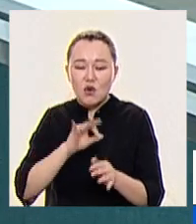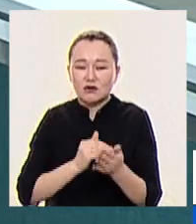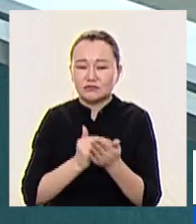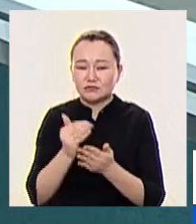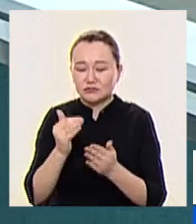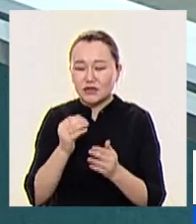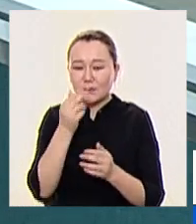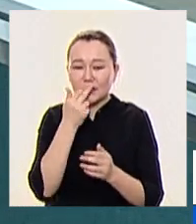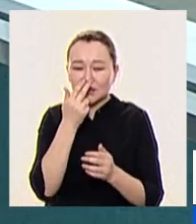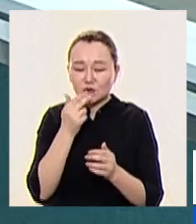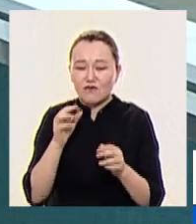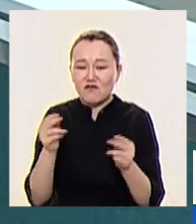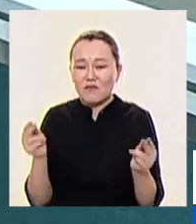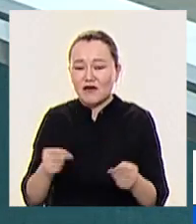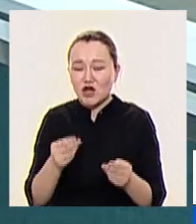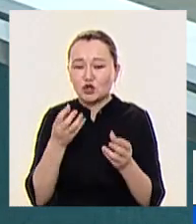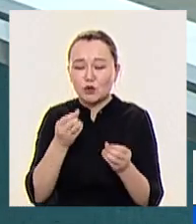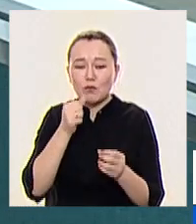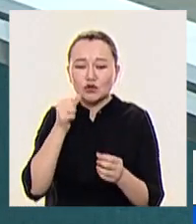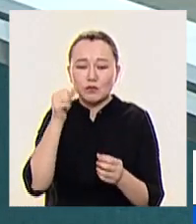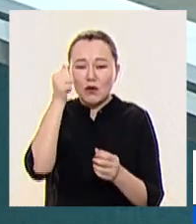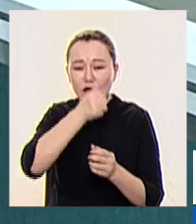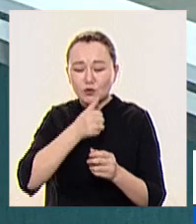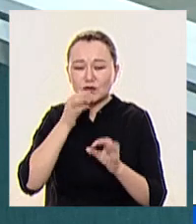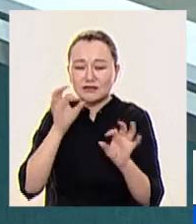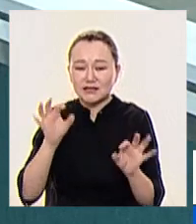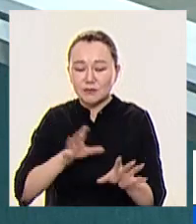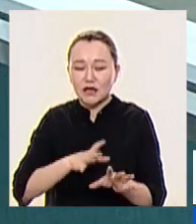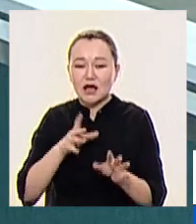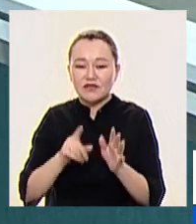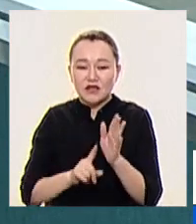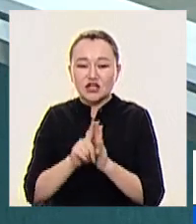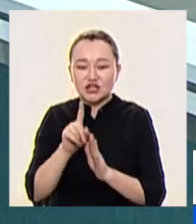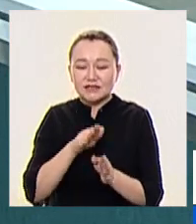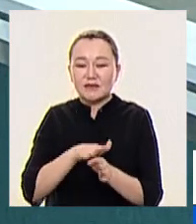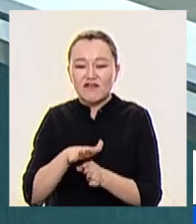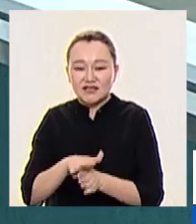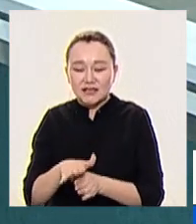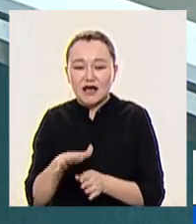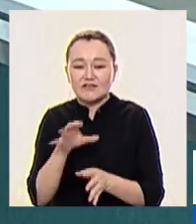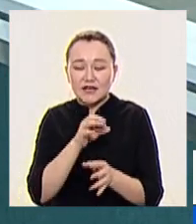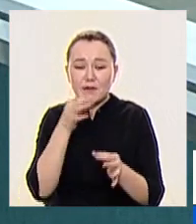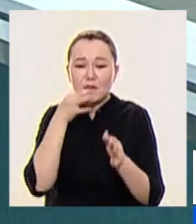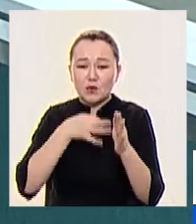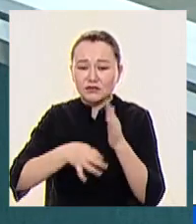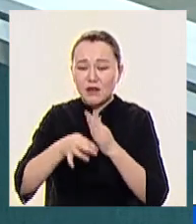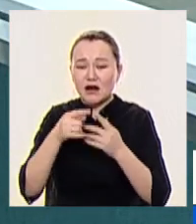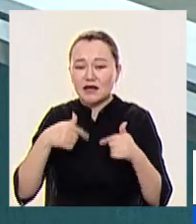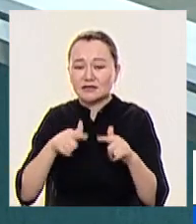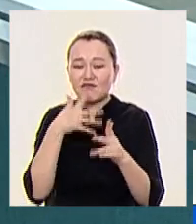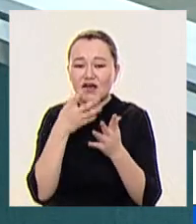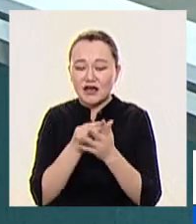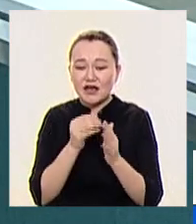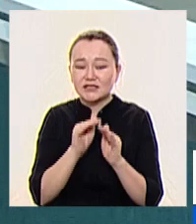росте подростковых браков озвучивались еще в прошлом году. И, похоже, они начали сбываться. По прогнозам организации Save the